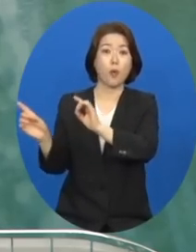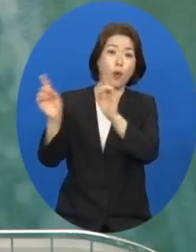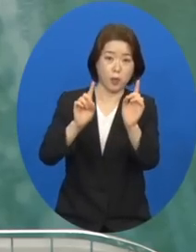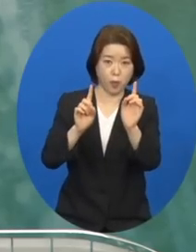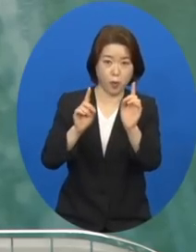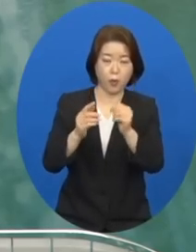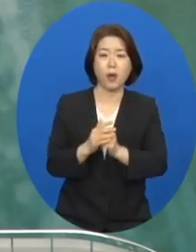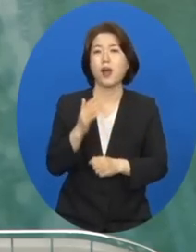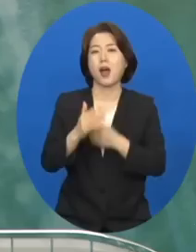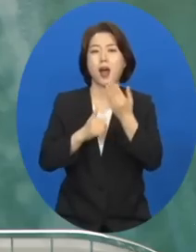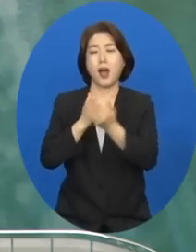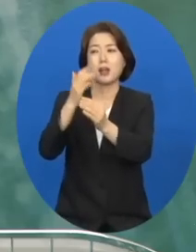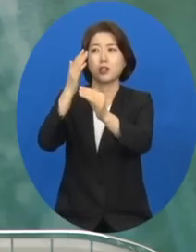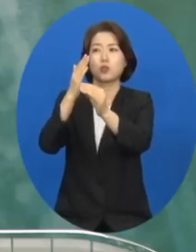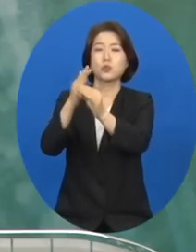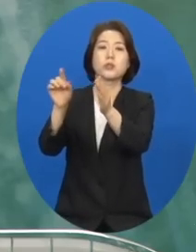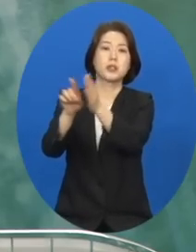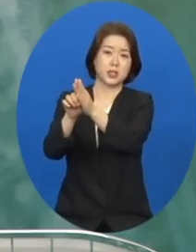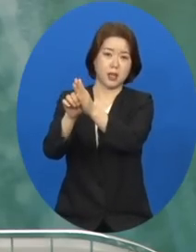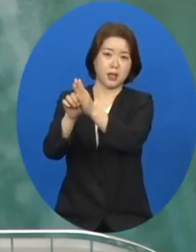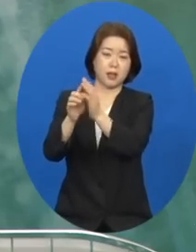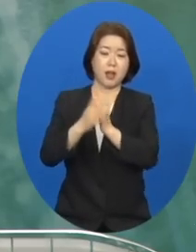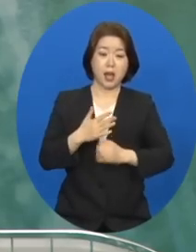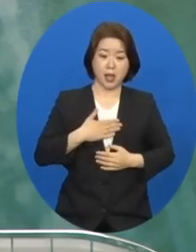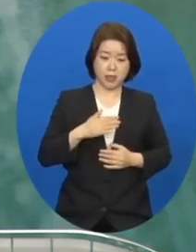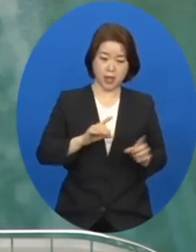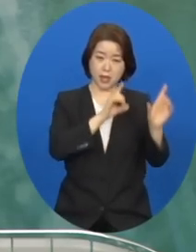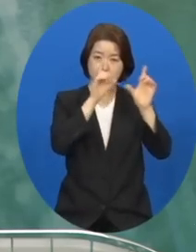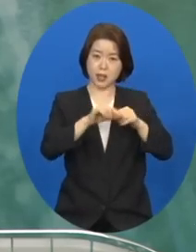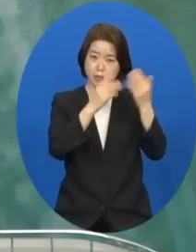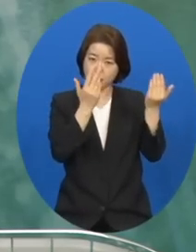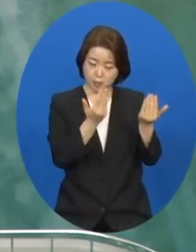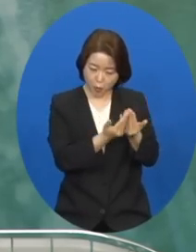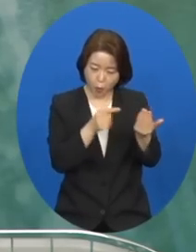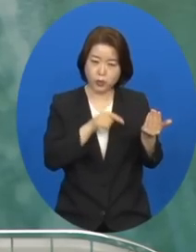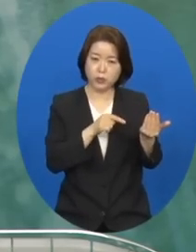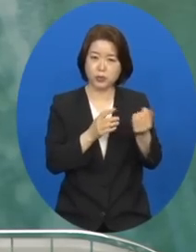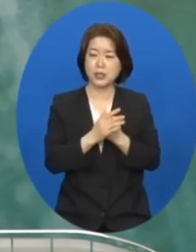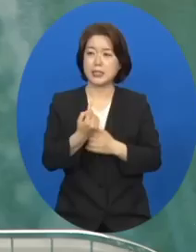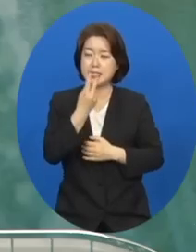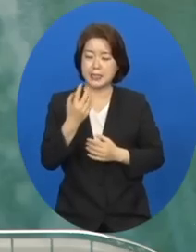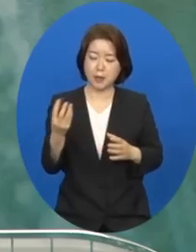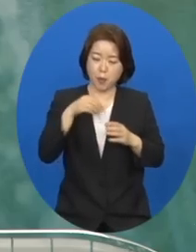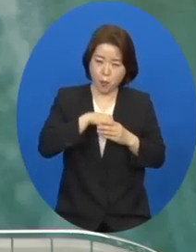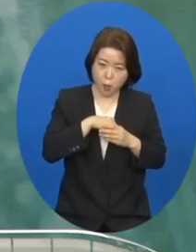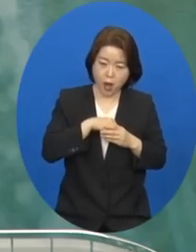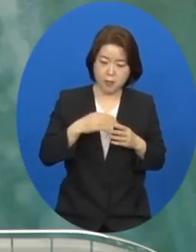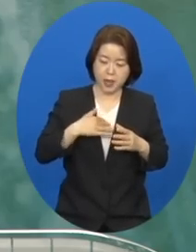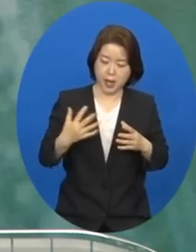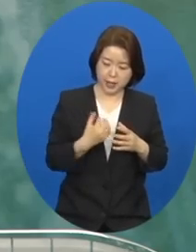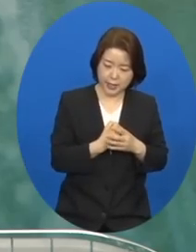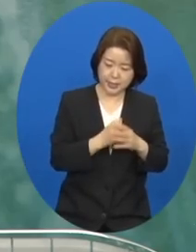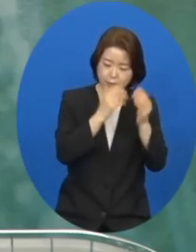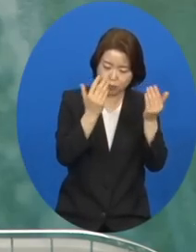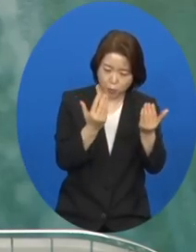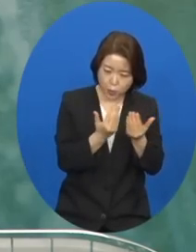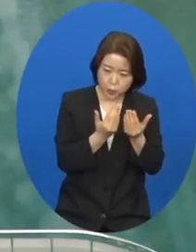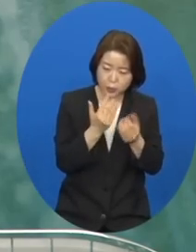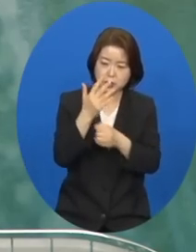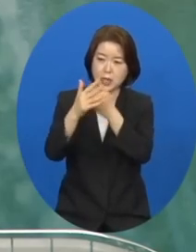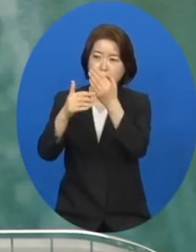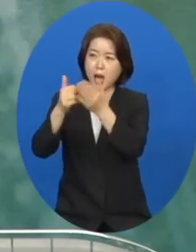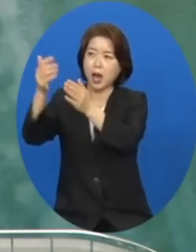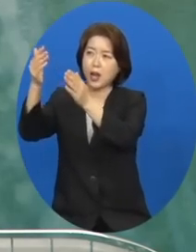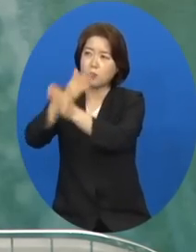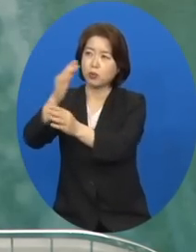하나님 중심 신앙 즉 내 삶의 모든 것은 생명을 포함해서 내가 하는 모든 것은 하나님으로부터